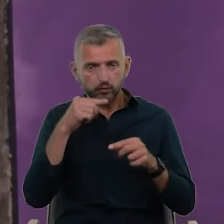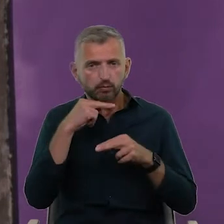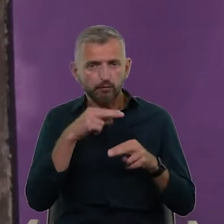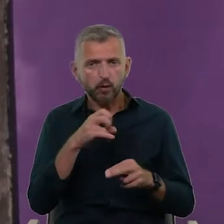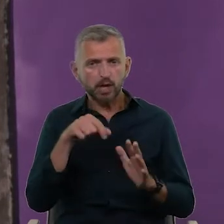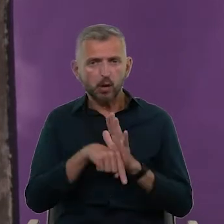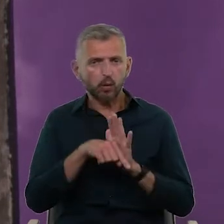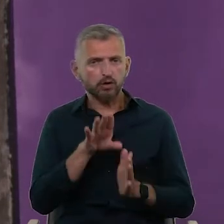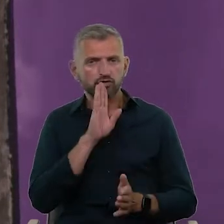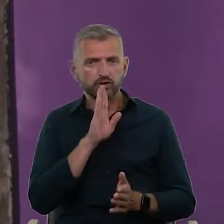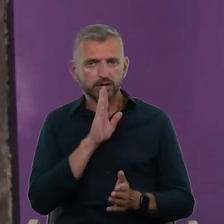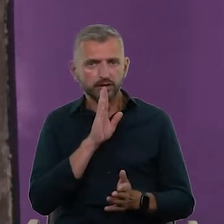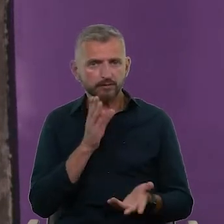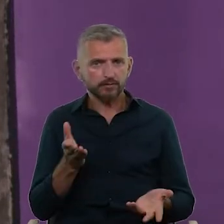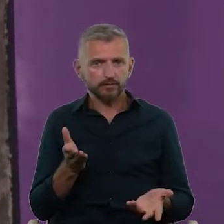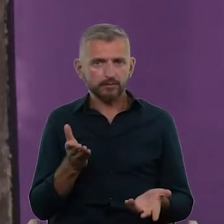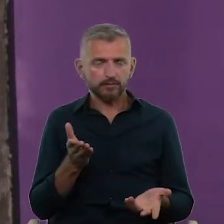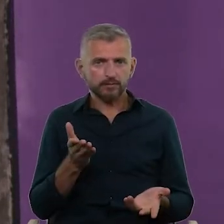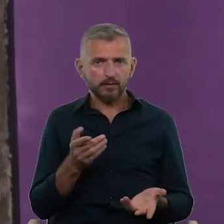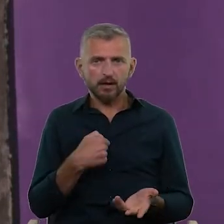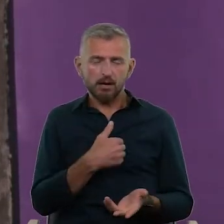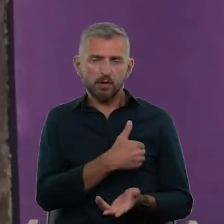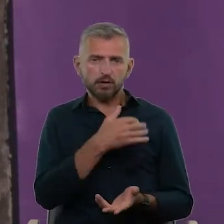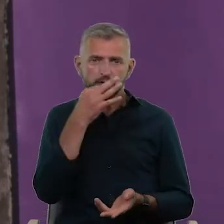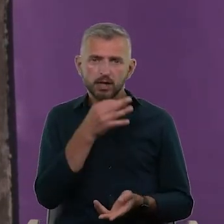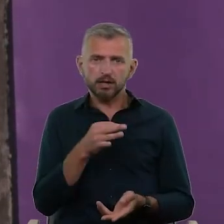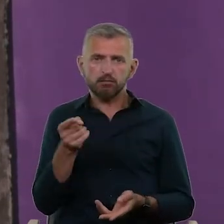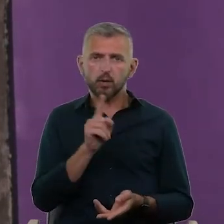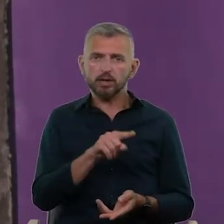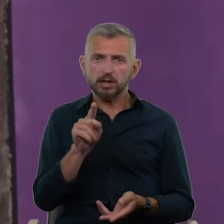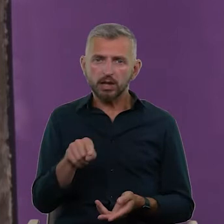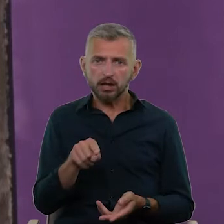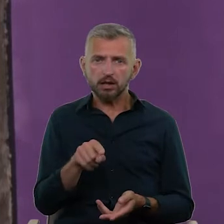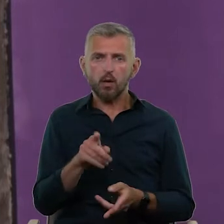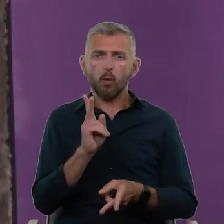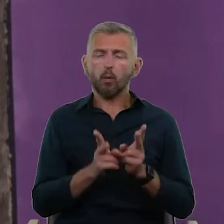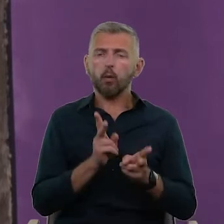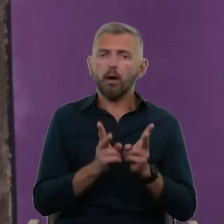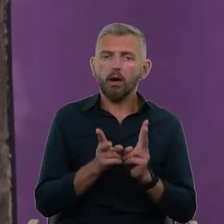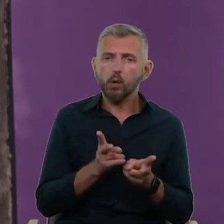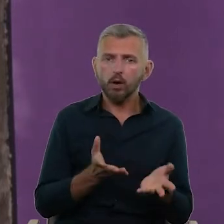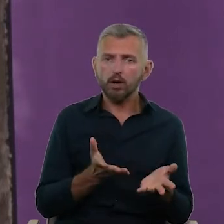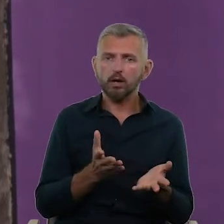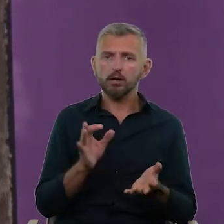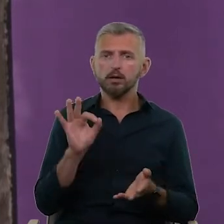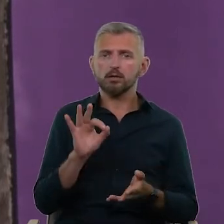на ролі жінки, но я би хотів сказати про тих кухарок, про тих